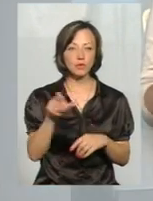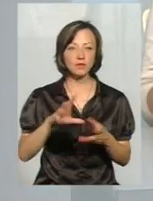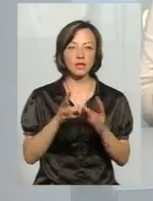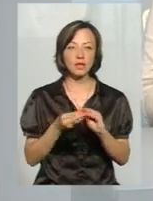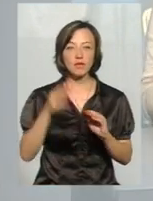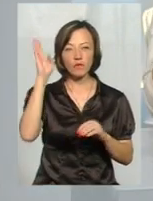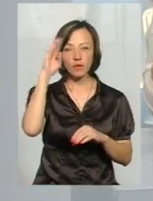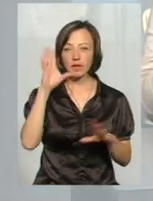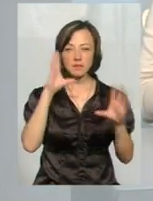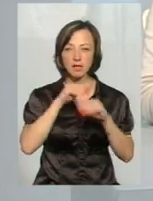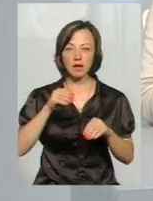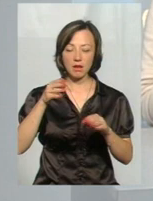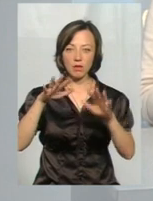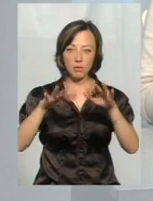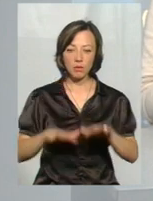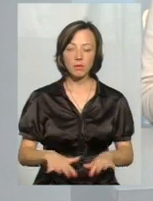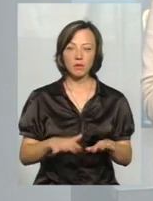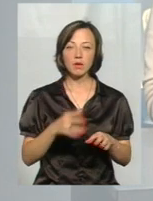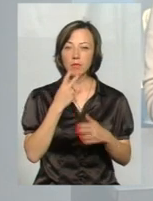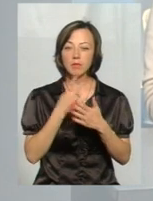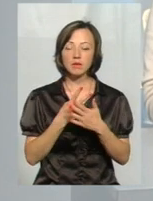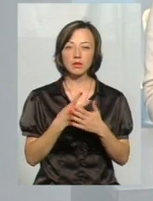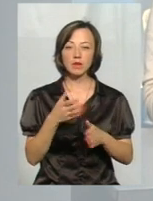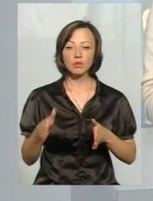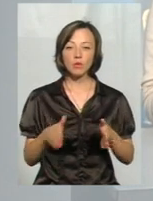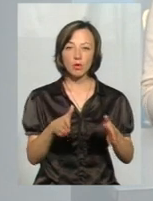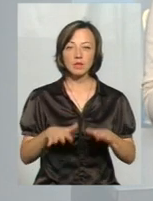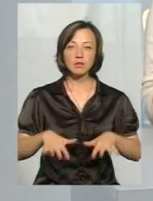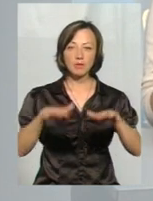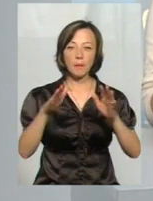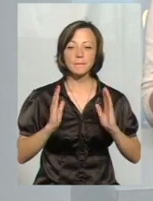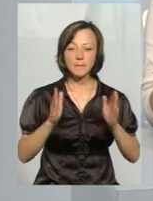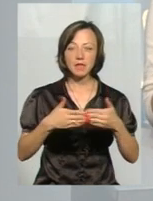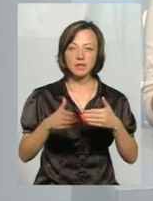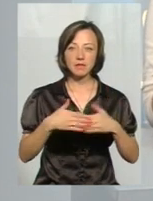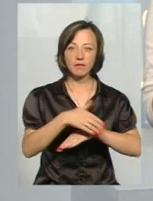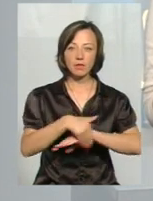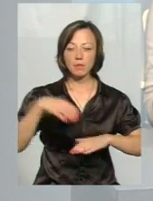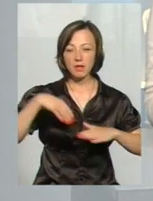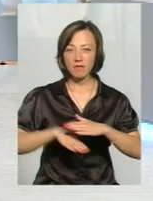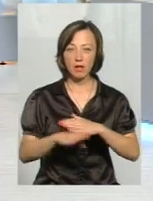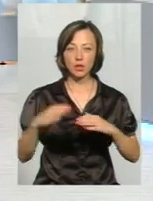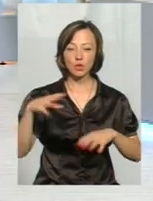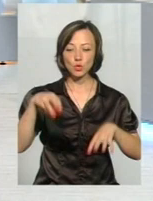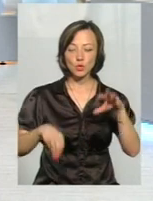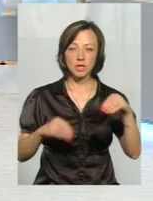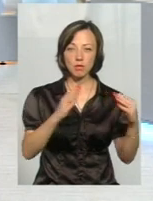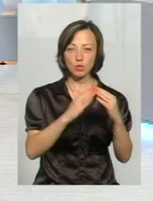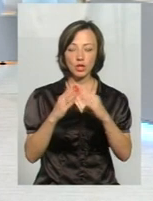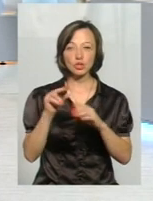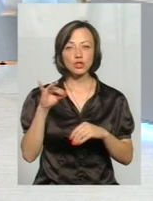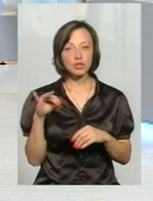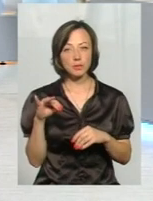от та вода, яка не встигає, ми в сюжеті бачили, зійти на дорогах, вона затоплює під'їзди, двори і підвали сусідніх будинків. А